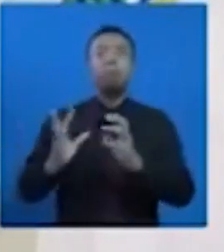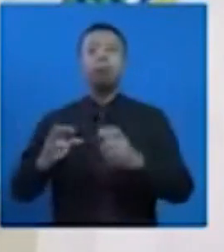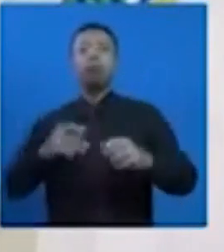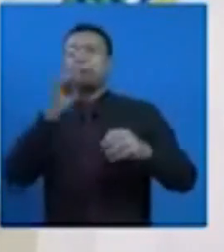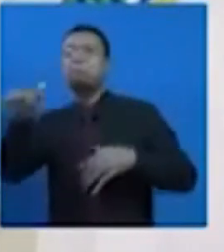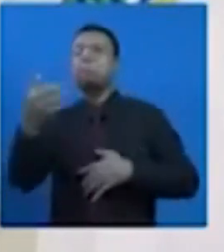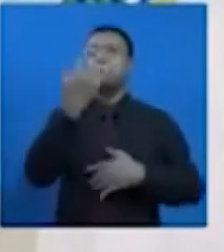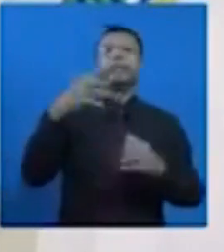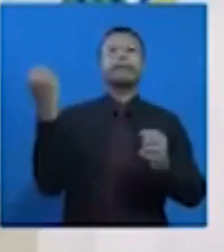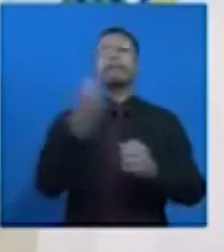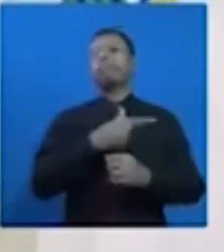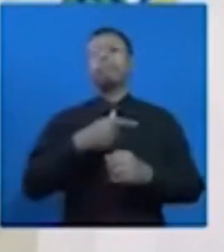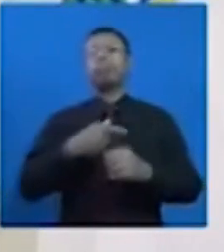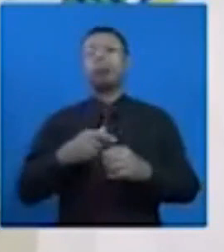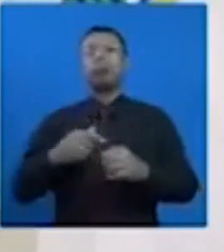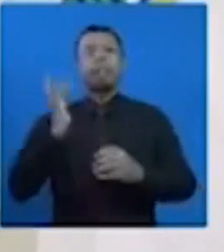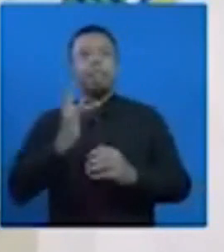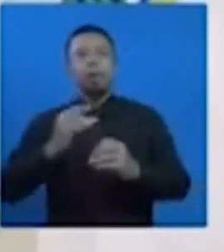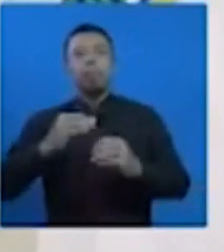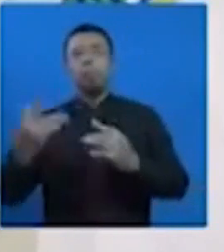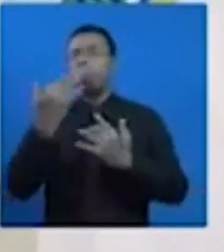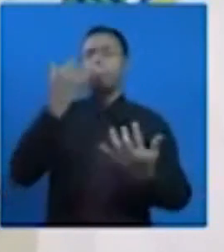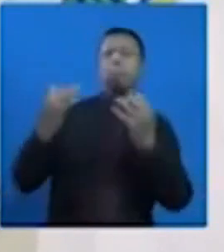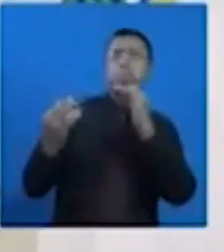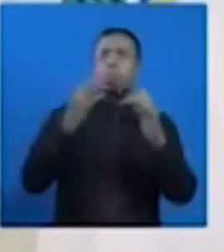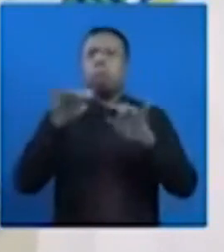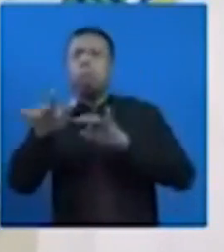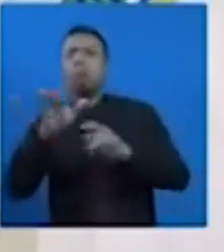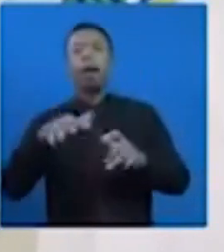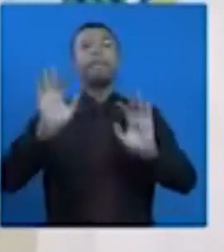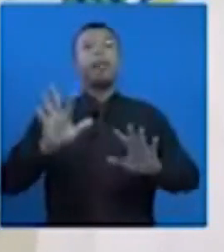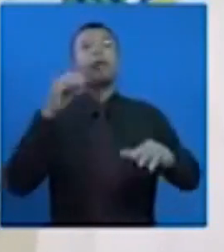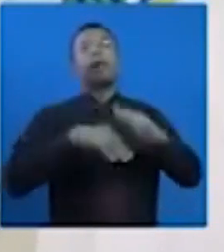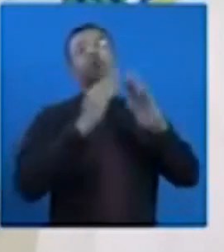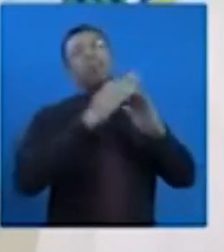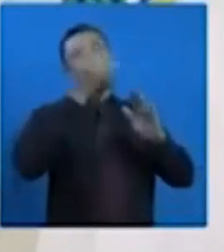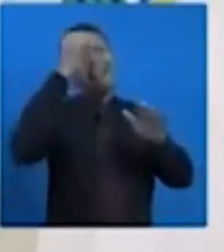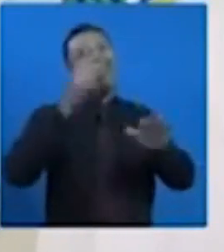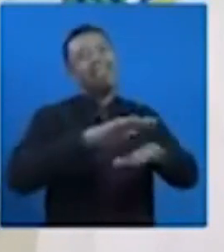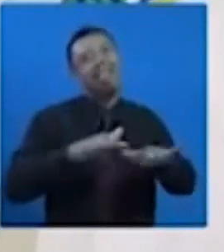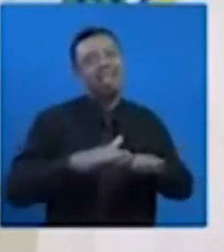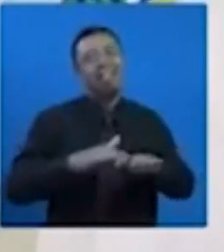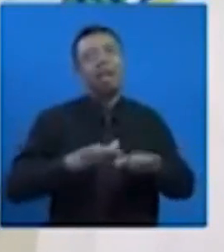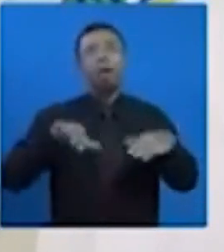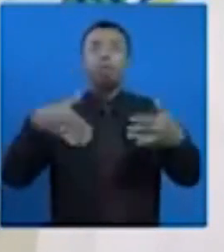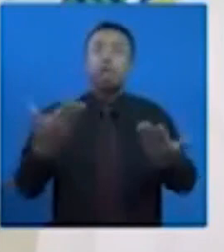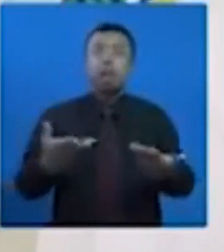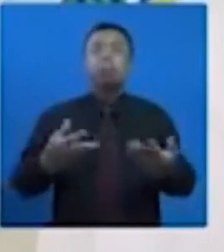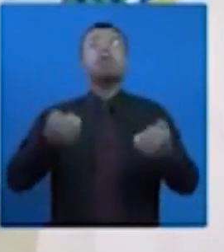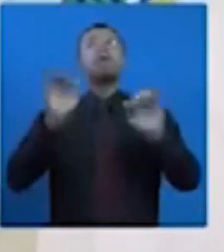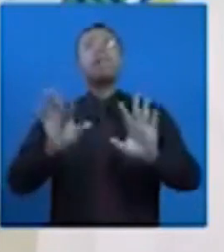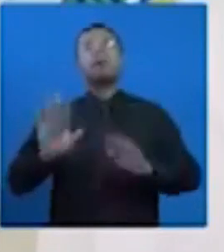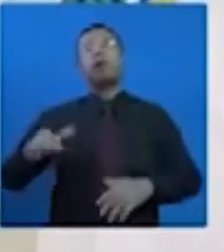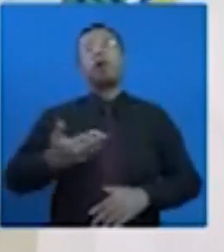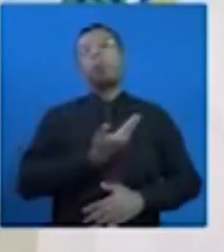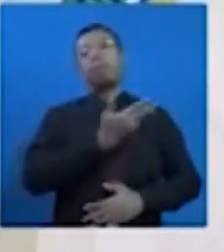pengeluaran jalan terus dan kalaupun ajaran terus maka lebih banyak harus dirawat dan bukan tidak mungkin akan lebih